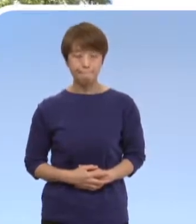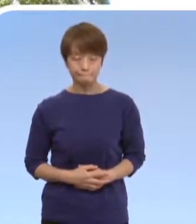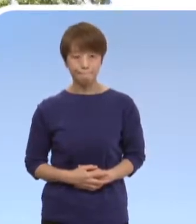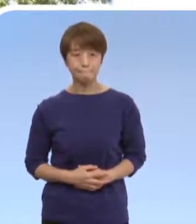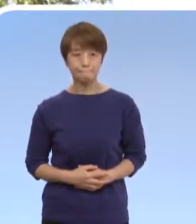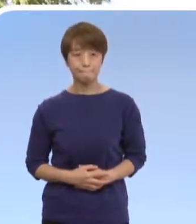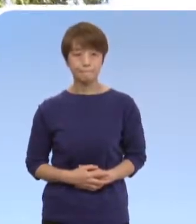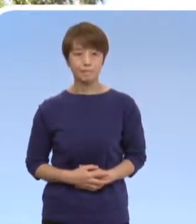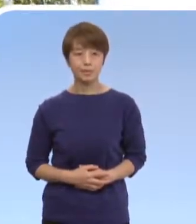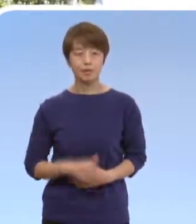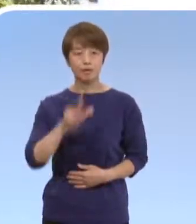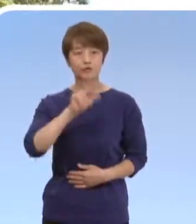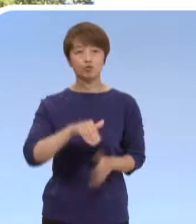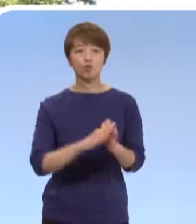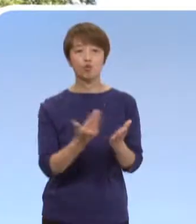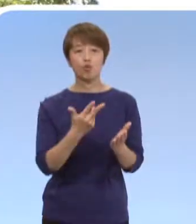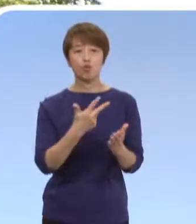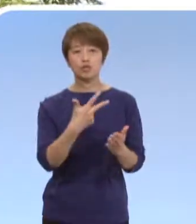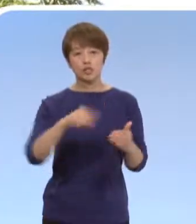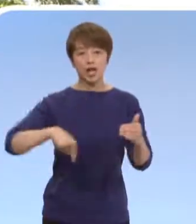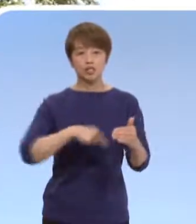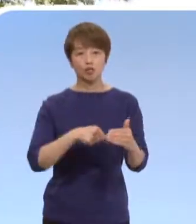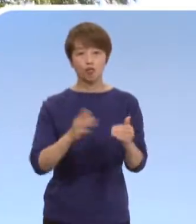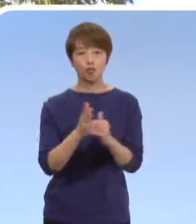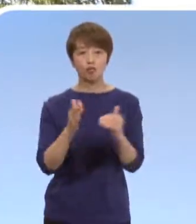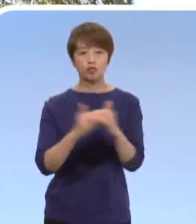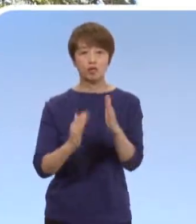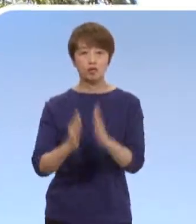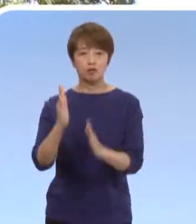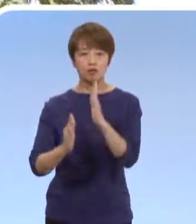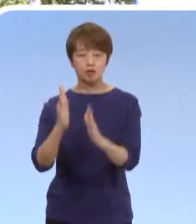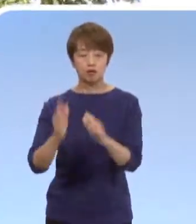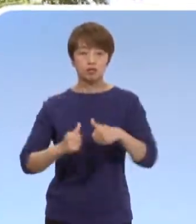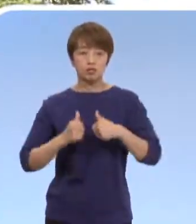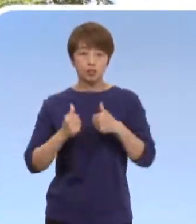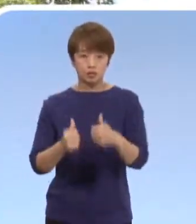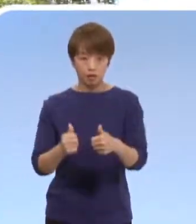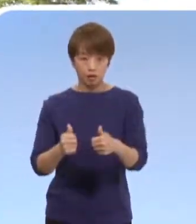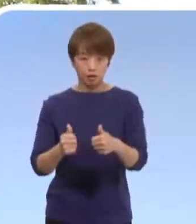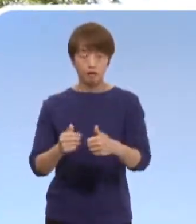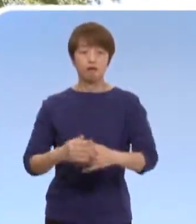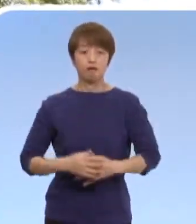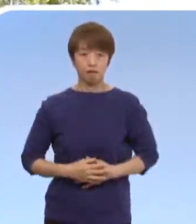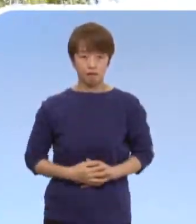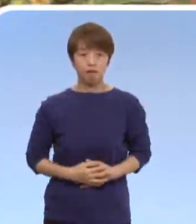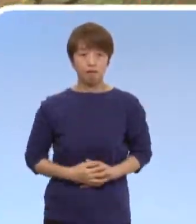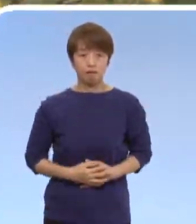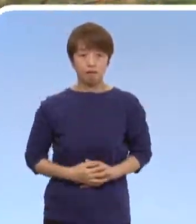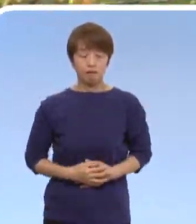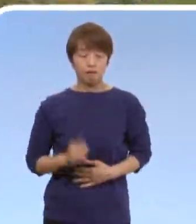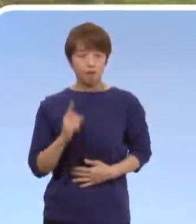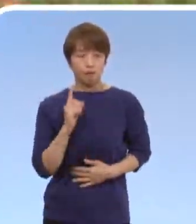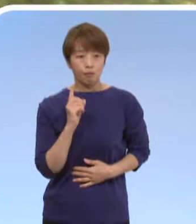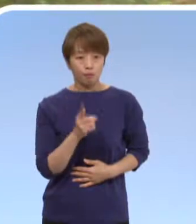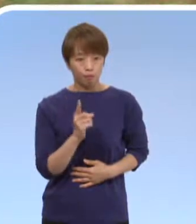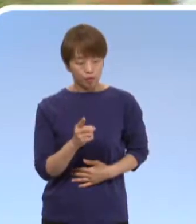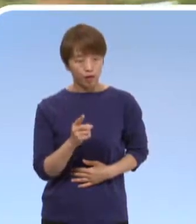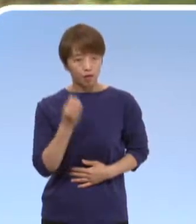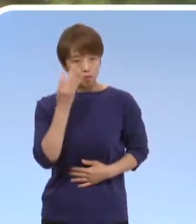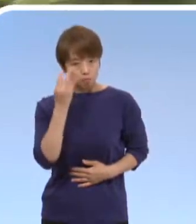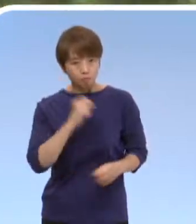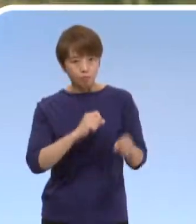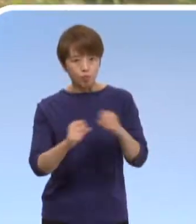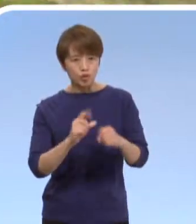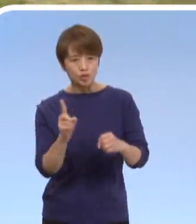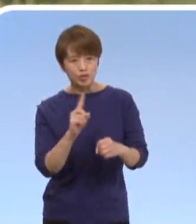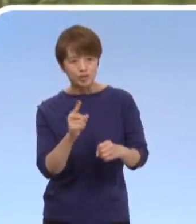白石さんのおすすめで洲本市内のとある竹やぶにやってきた大久保さん。 ここでユニーク